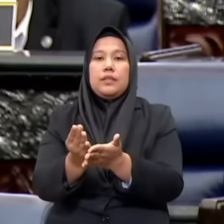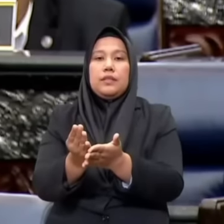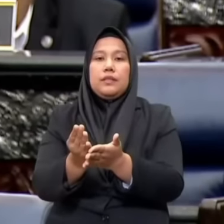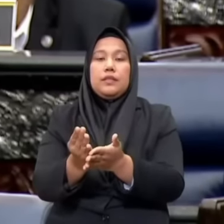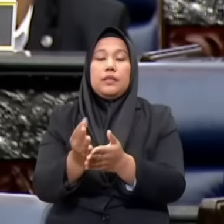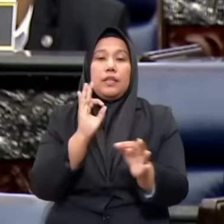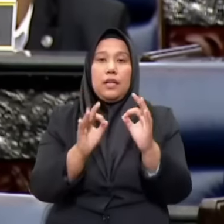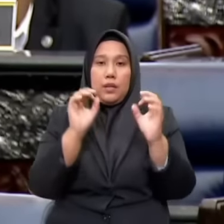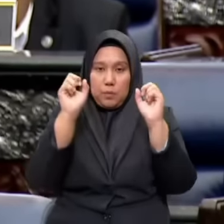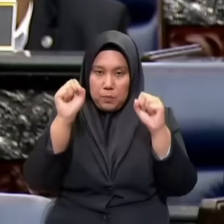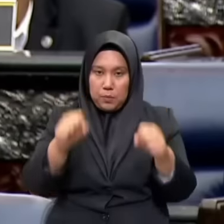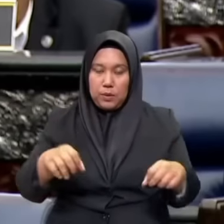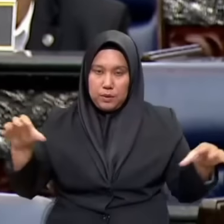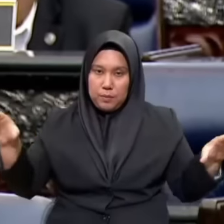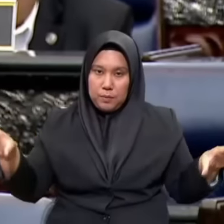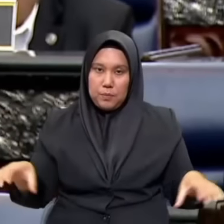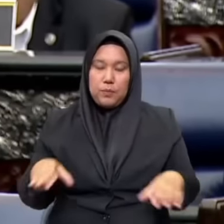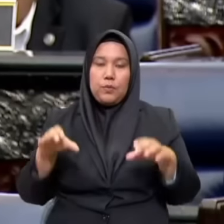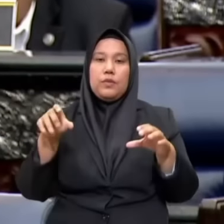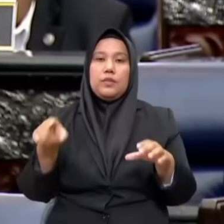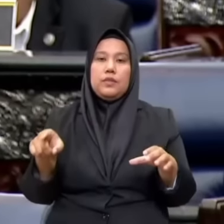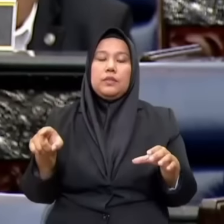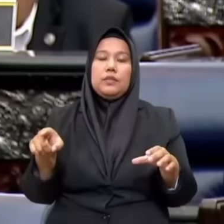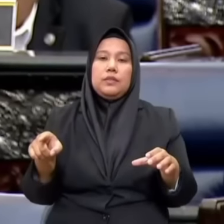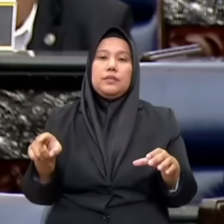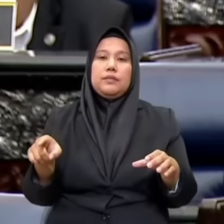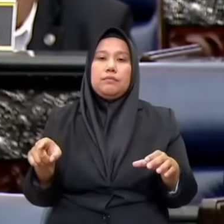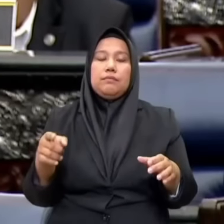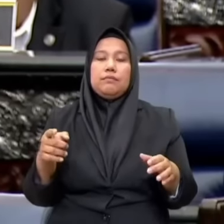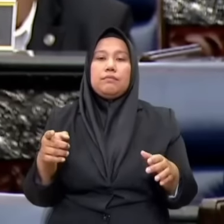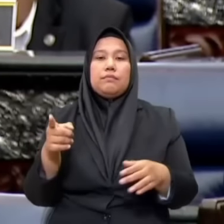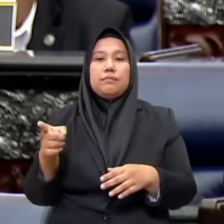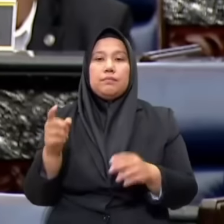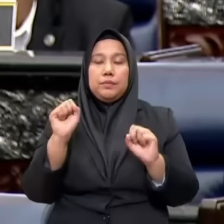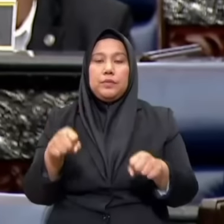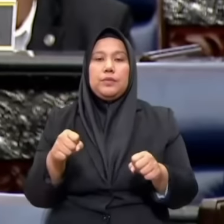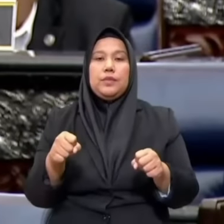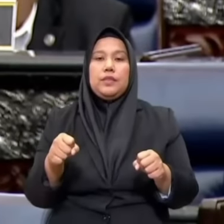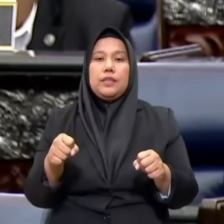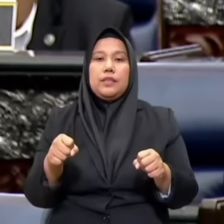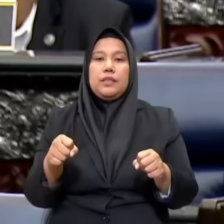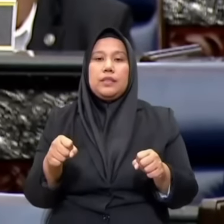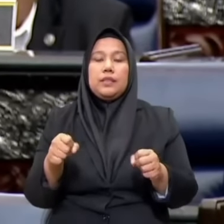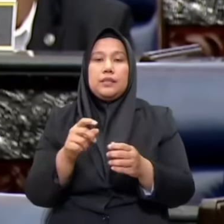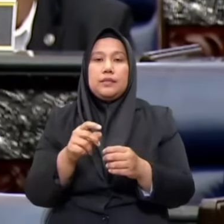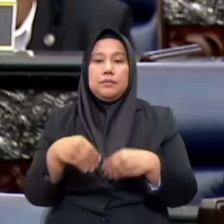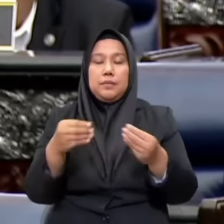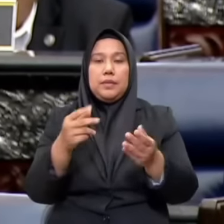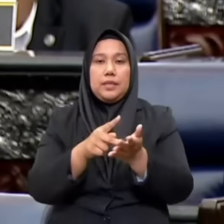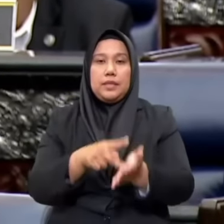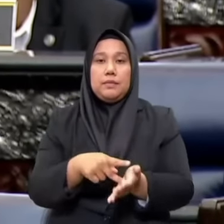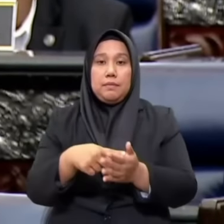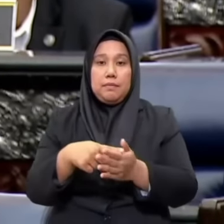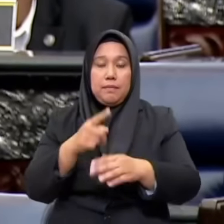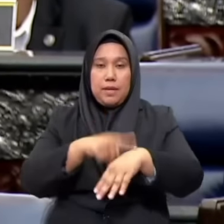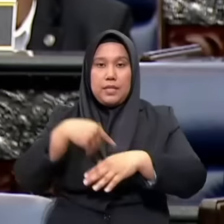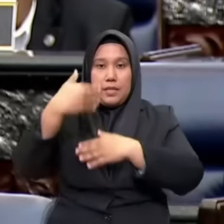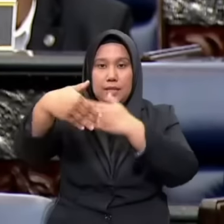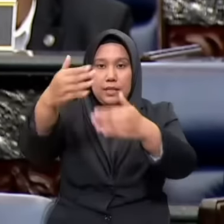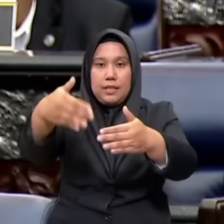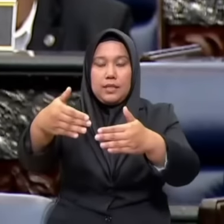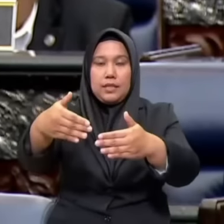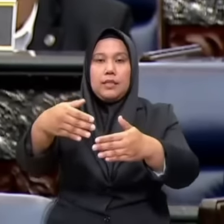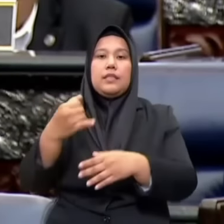itu, Yang Berhormat Perdana Menteri, you are effectively institutionalizing change supaya pada masa-masa yang akan datang ia tidak lagi perlu ikut kepada kemahuan